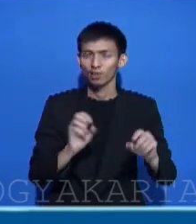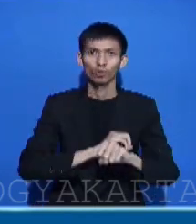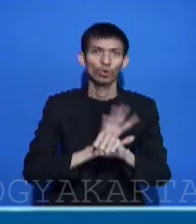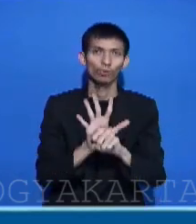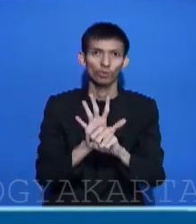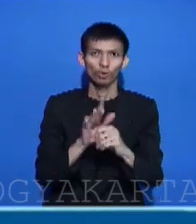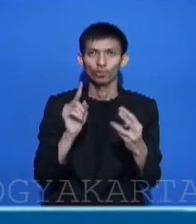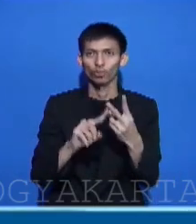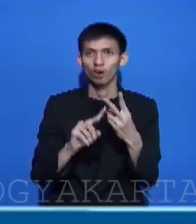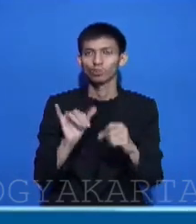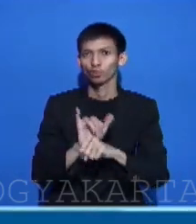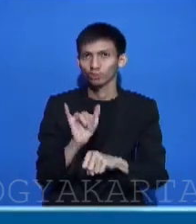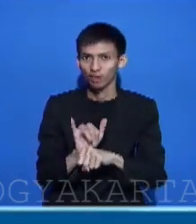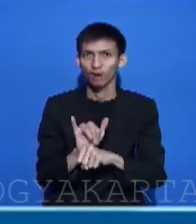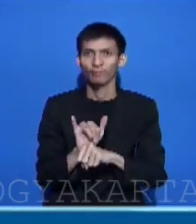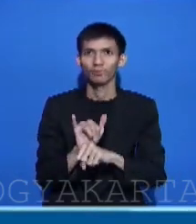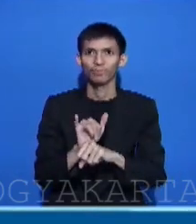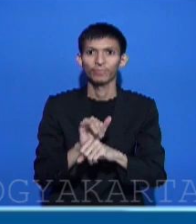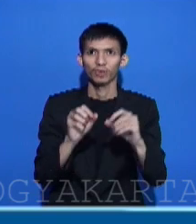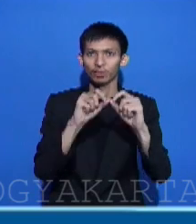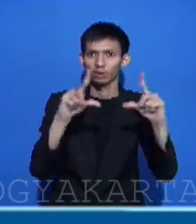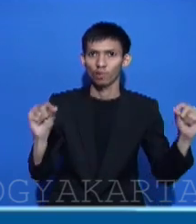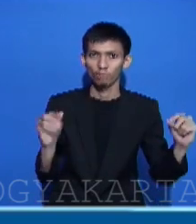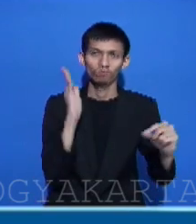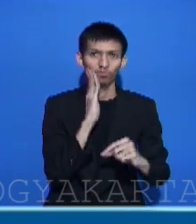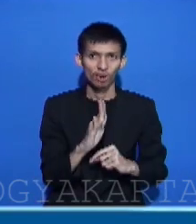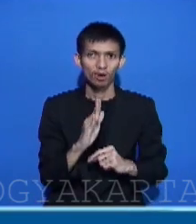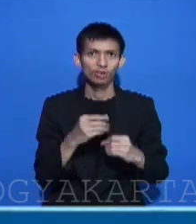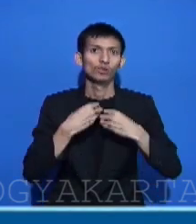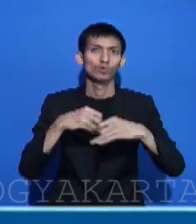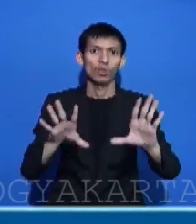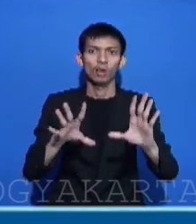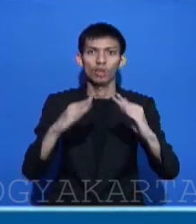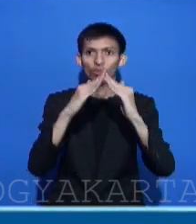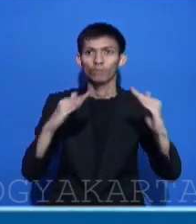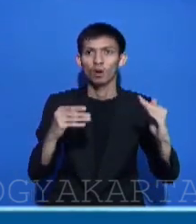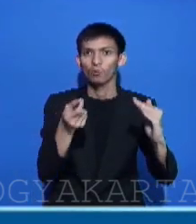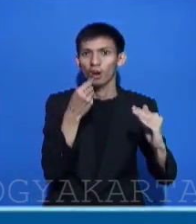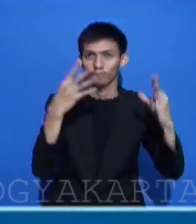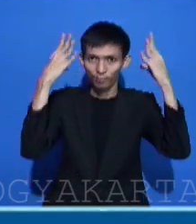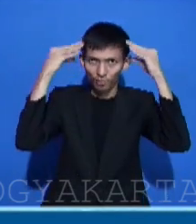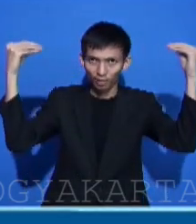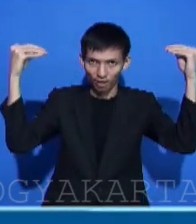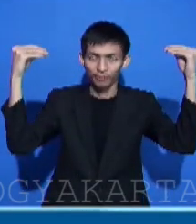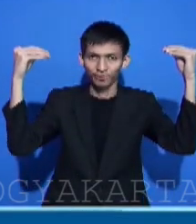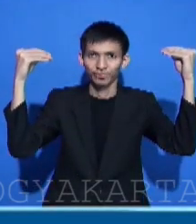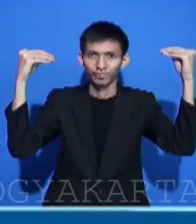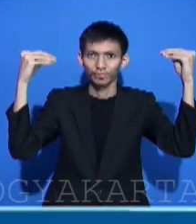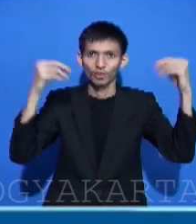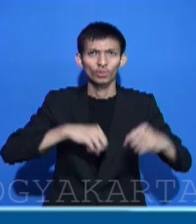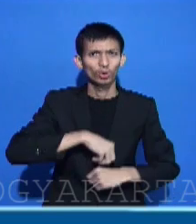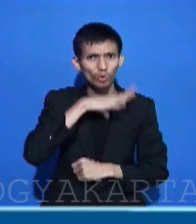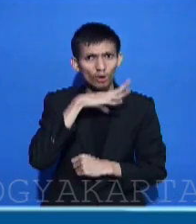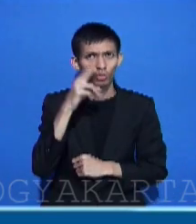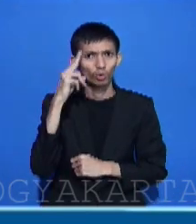rontelo ingkang Tase enem Uki saketipun sate inggriyodahar padang sawota wis ingkang sampun tua dipun dadosaken pakan iwen Telo